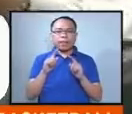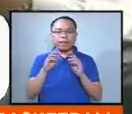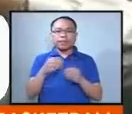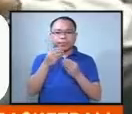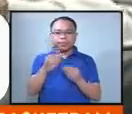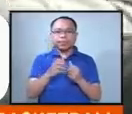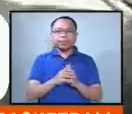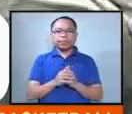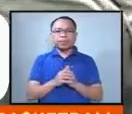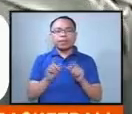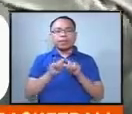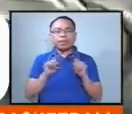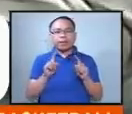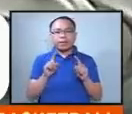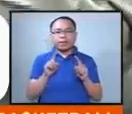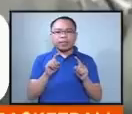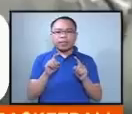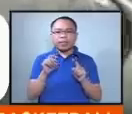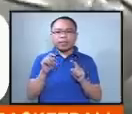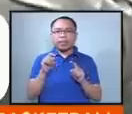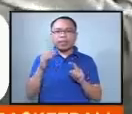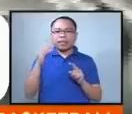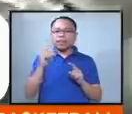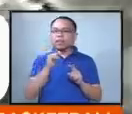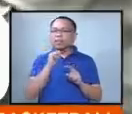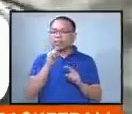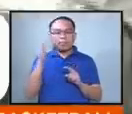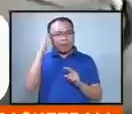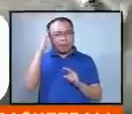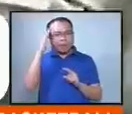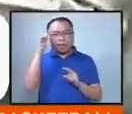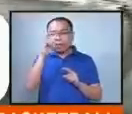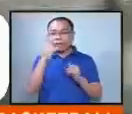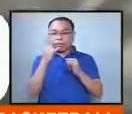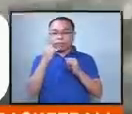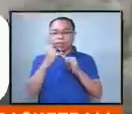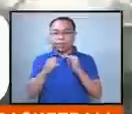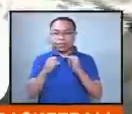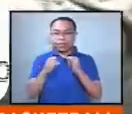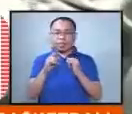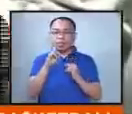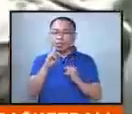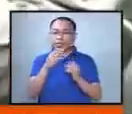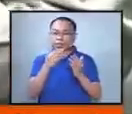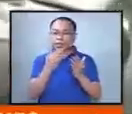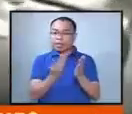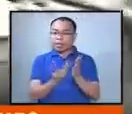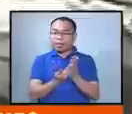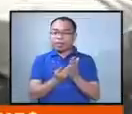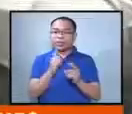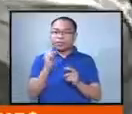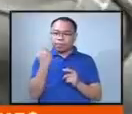bidders dito. Pero hindi yun na natin ma-identify yun kasi sa bandang huli yun, isang dokumento na lang.